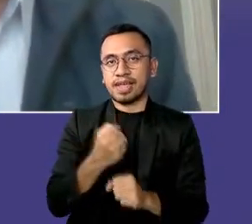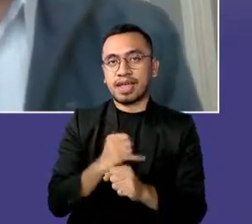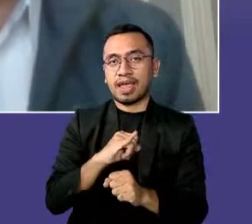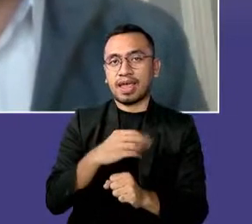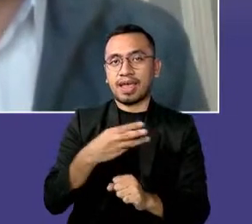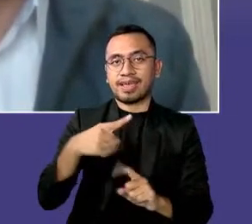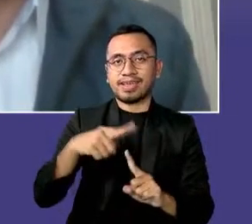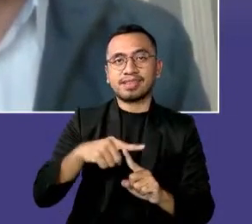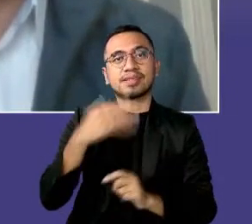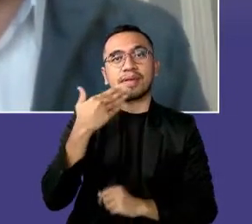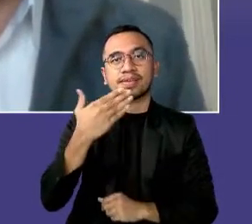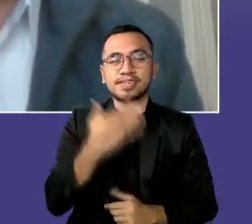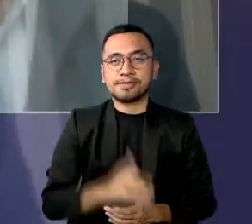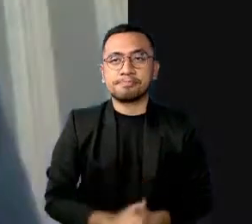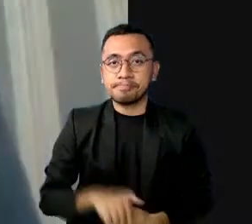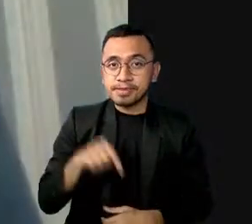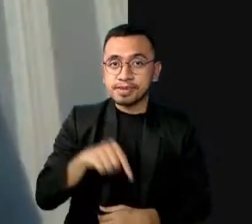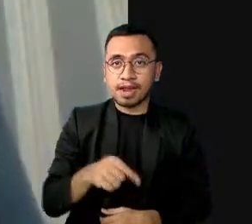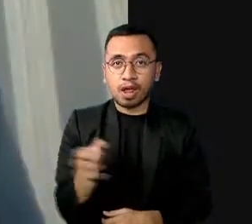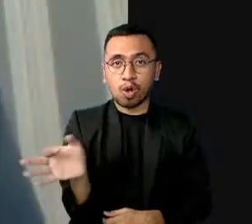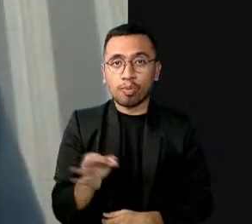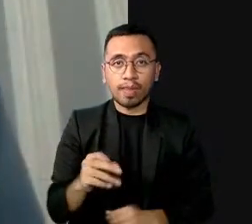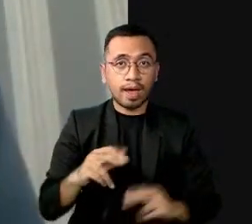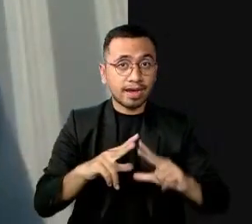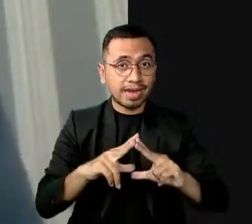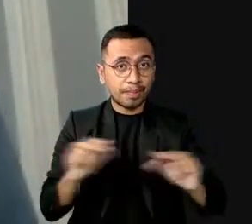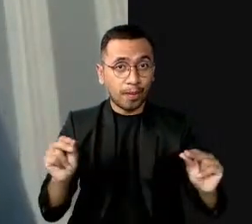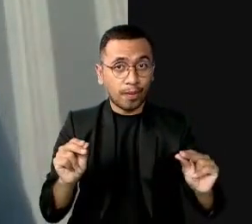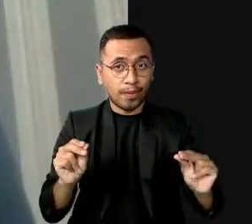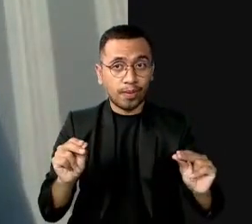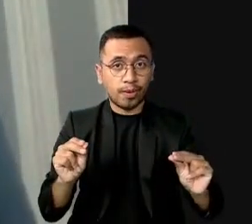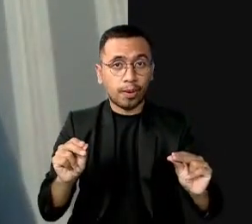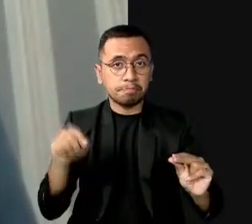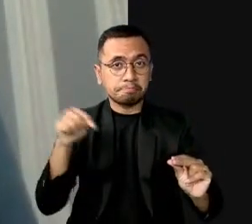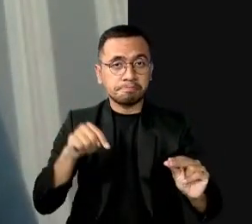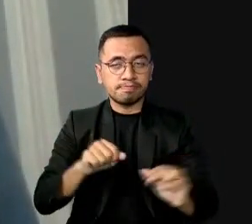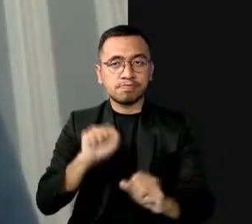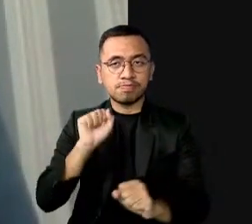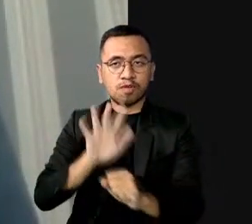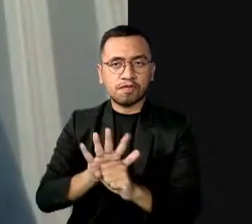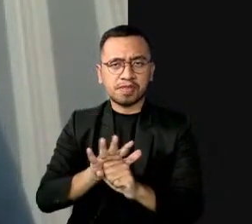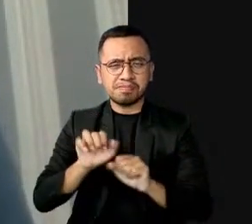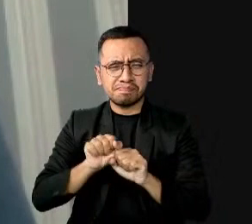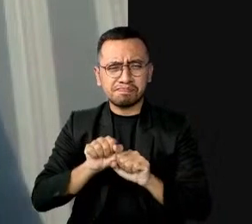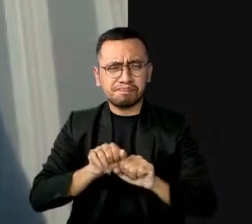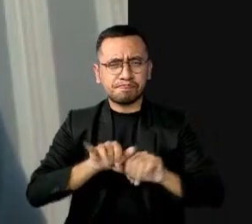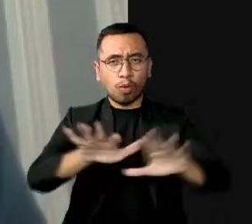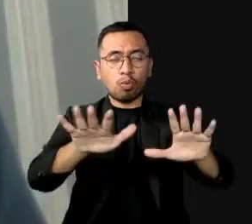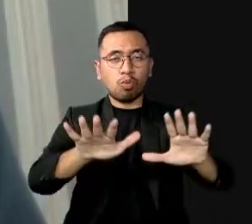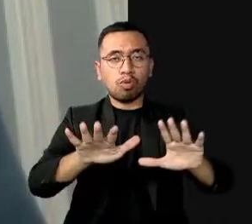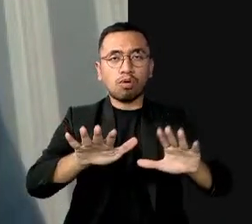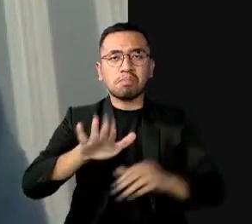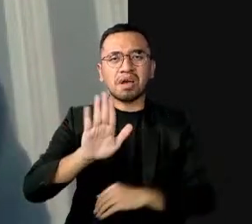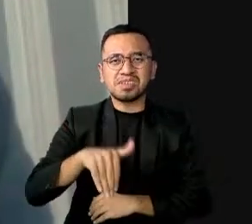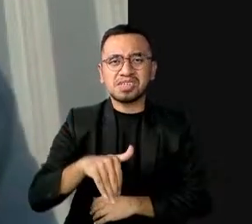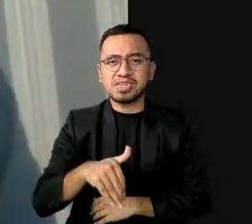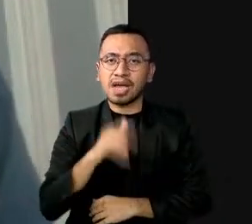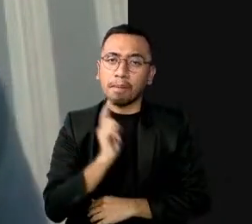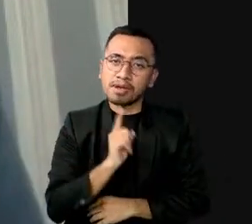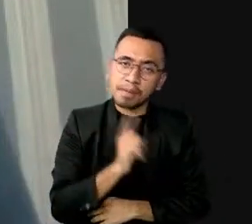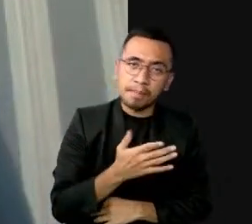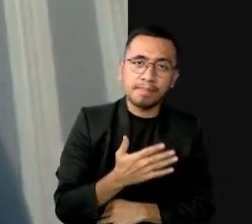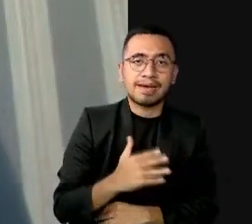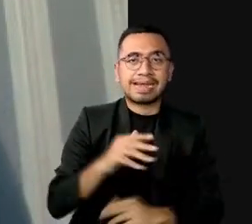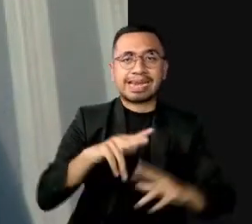disampaikan untuk di Kota Depok memang tren kasus masih cukup tinggi karena kita daerah aglomerasi